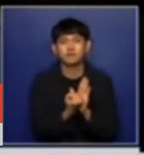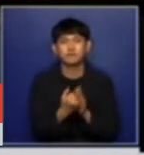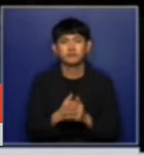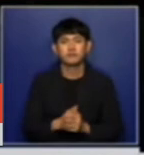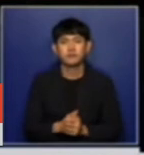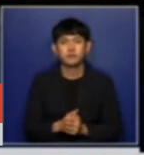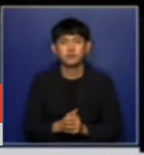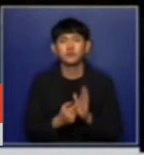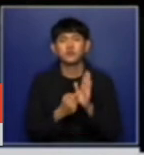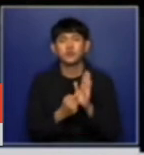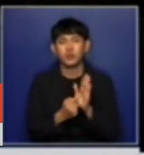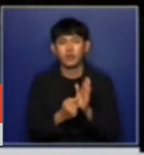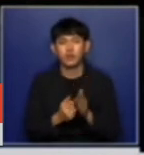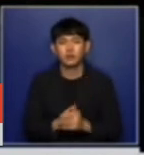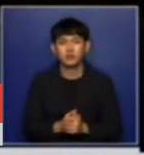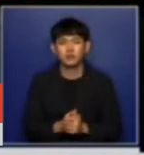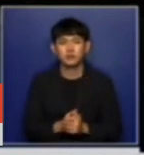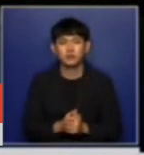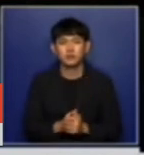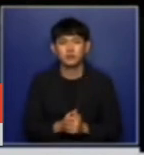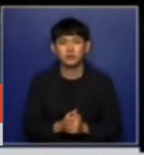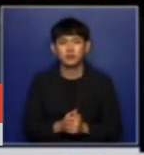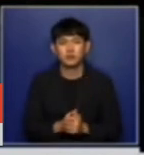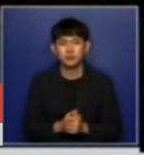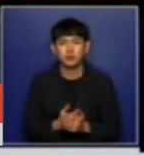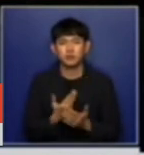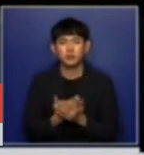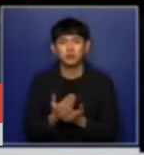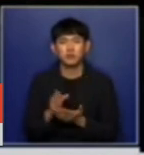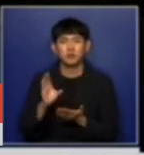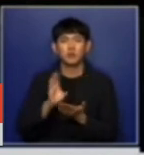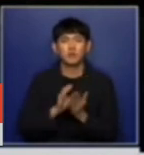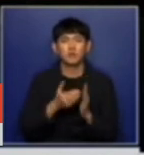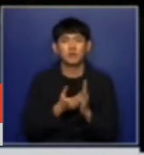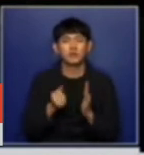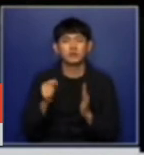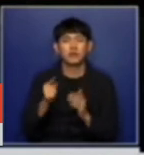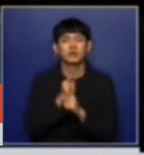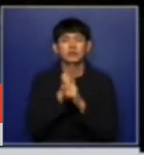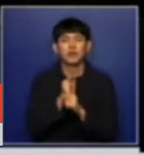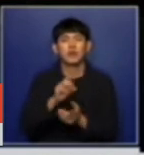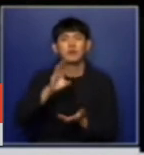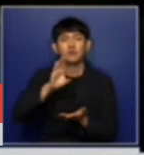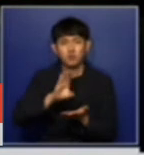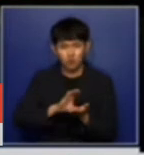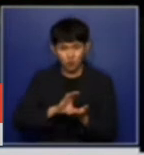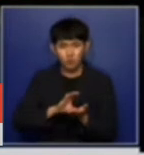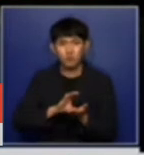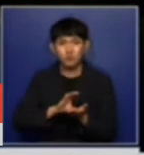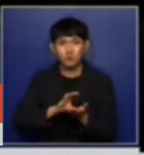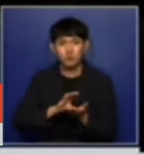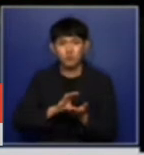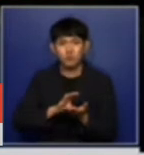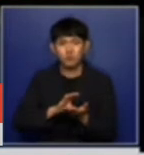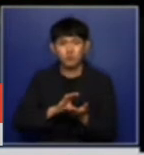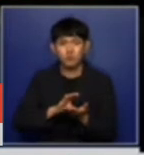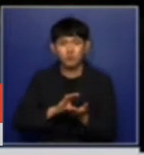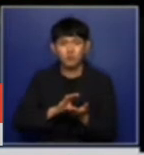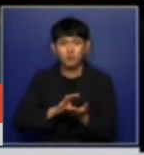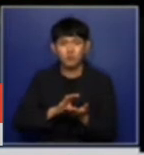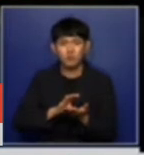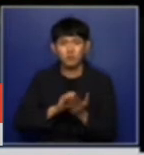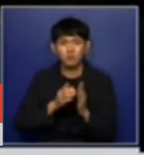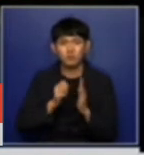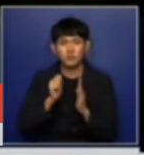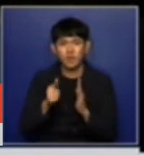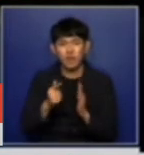ในกรณีเช่นว่านี้ต้องตั้งงบประมาณรายจ่ายชดใช้ในพระราชบัญญัติงบประมาณรายจ่ายหรือพระรา